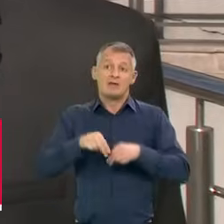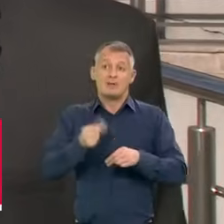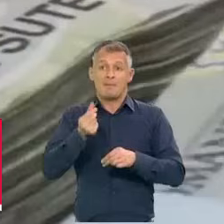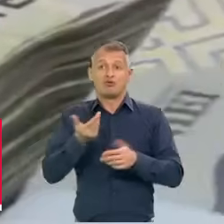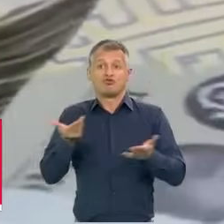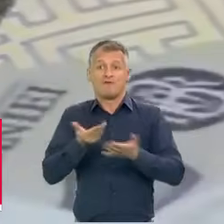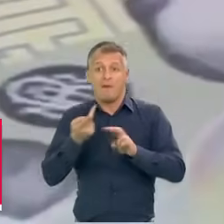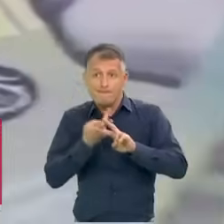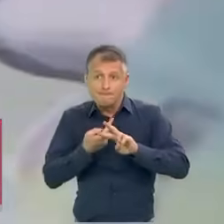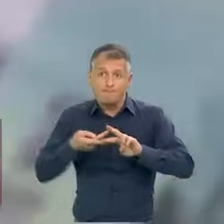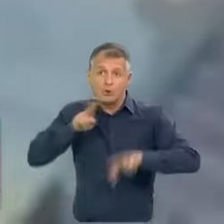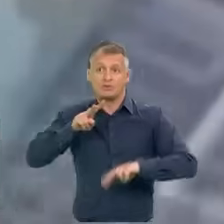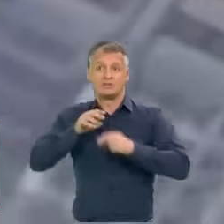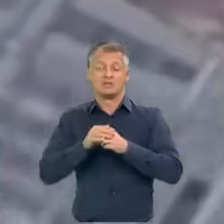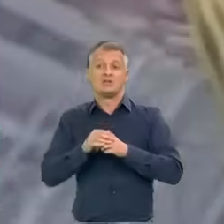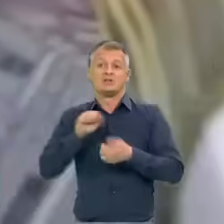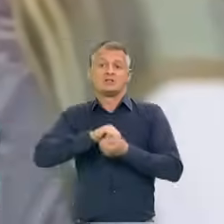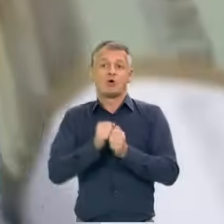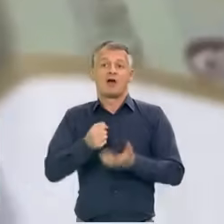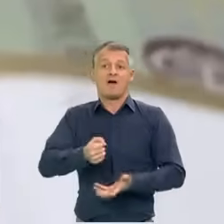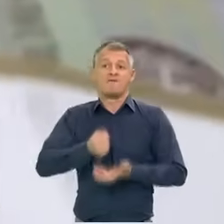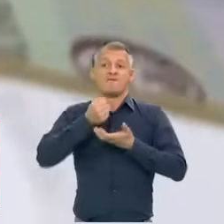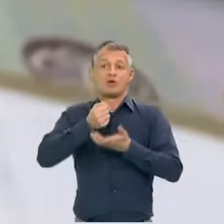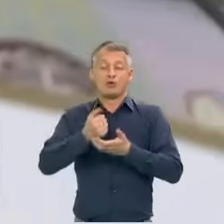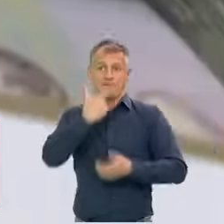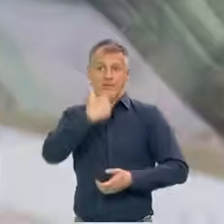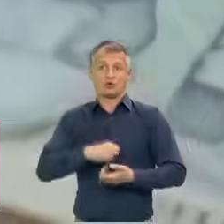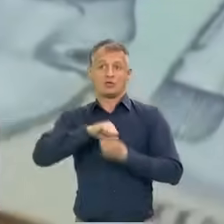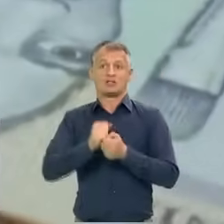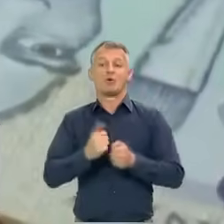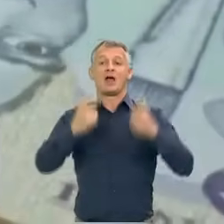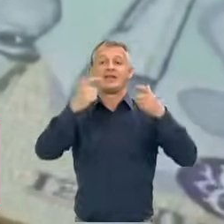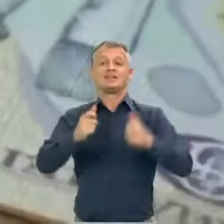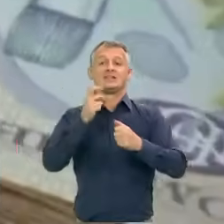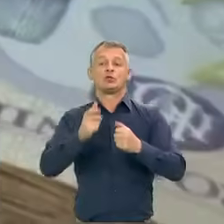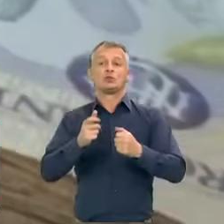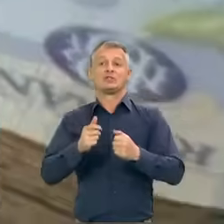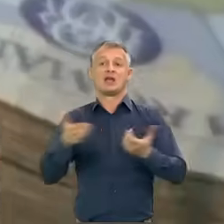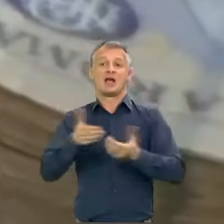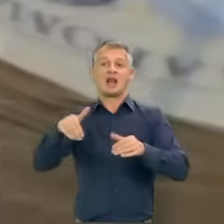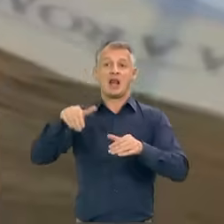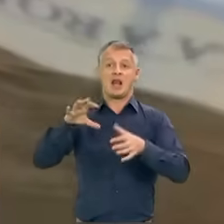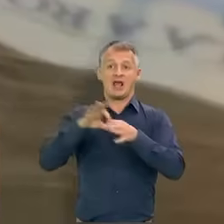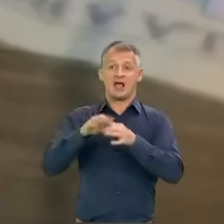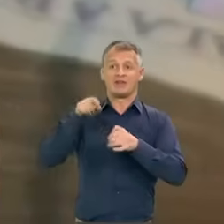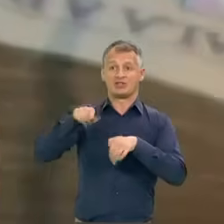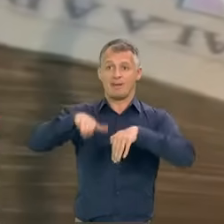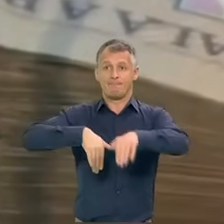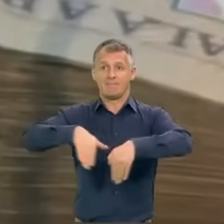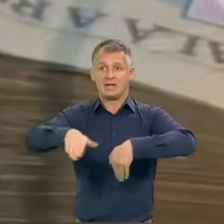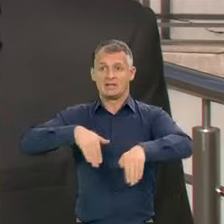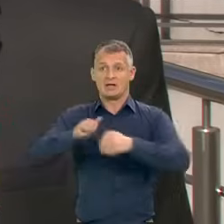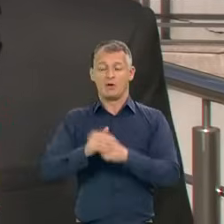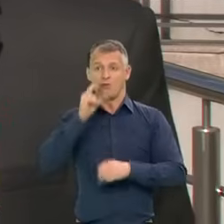plus ori ca venituri personale ori în cadrul instituțiilor din care țin de aceste ministere este